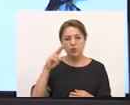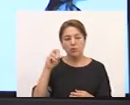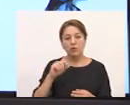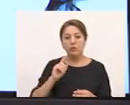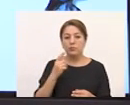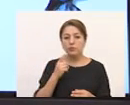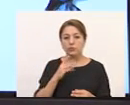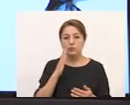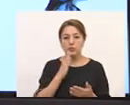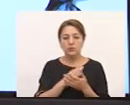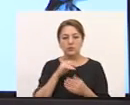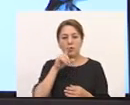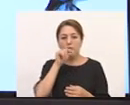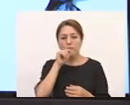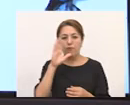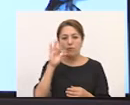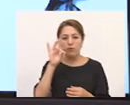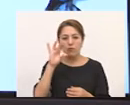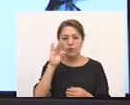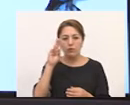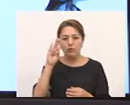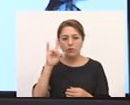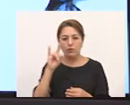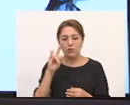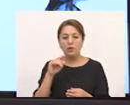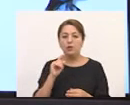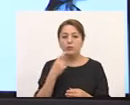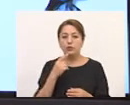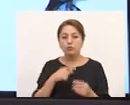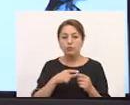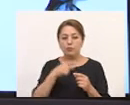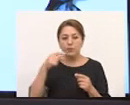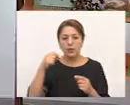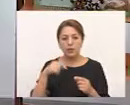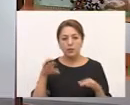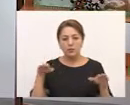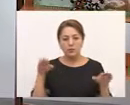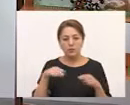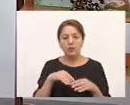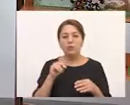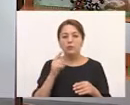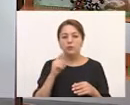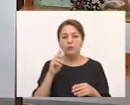появляются вороны? Почему перья? И почему здесь голубка?